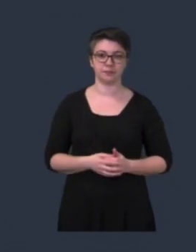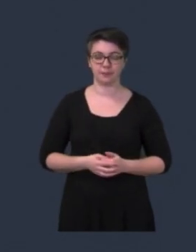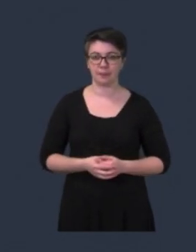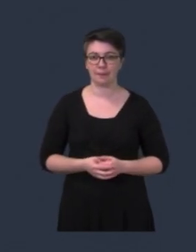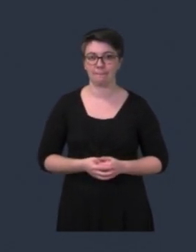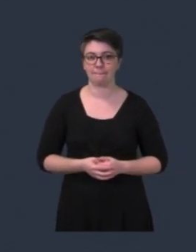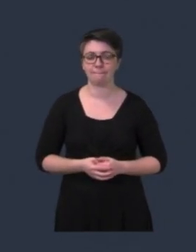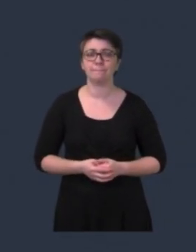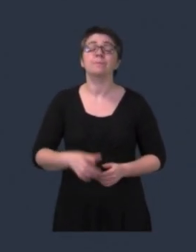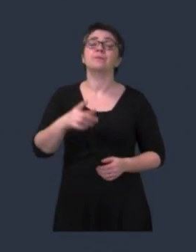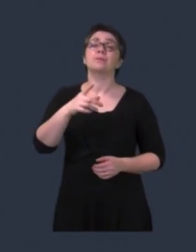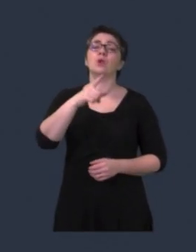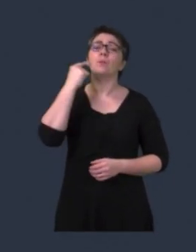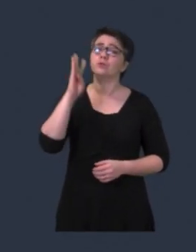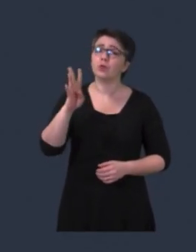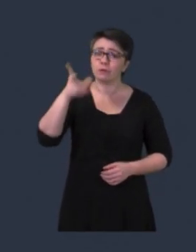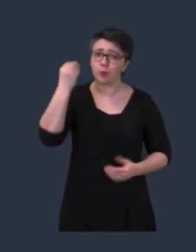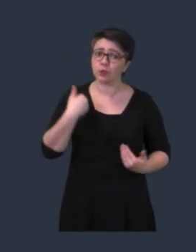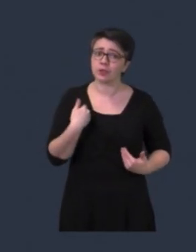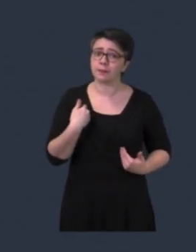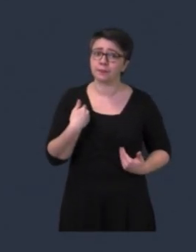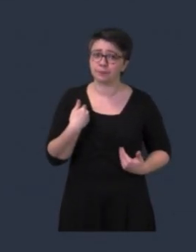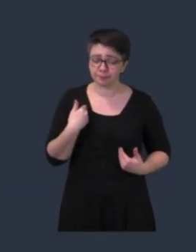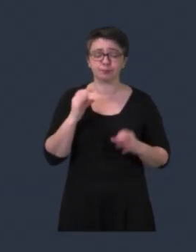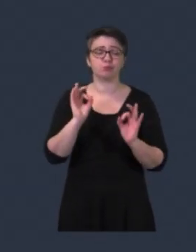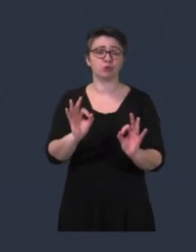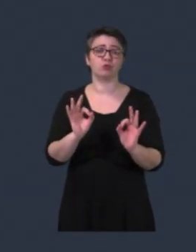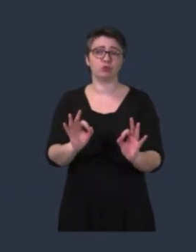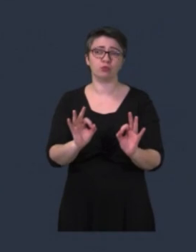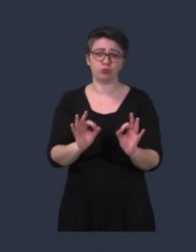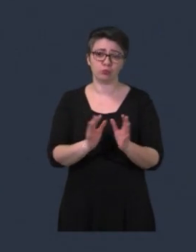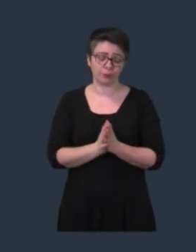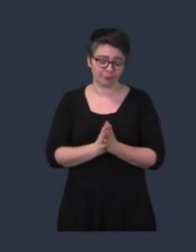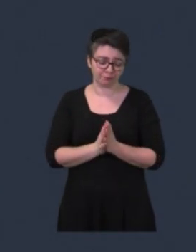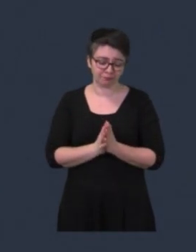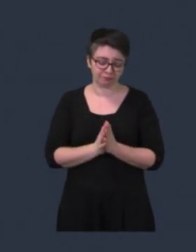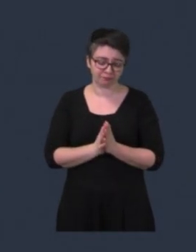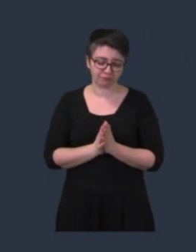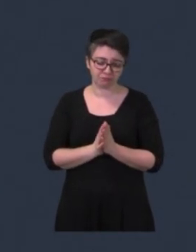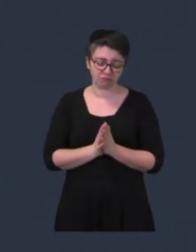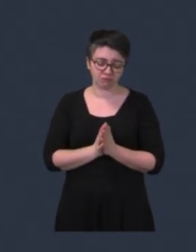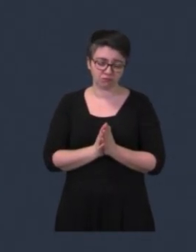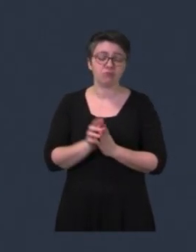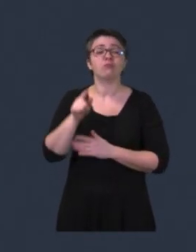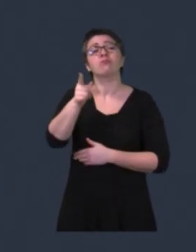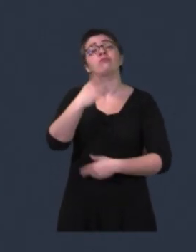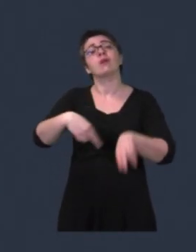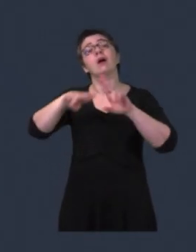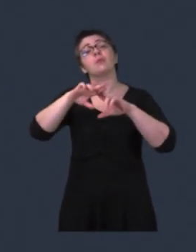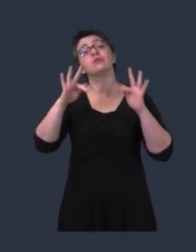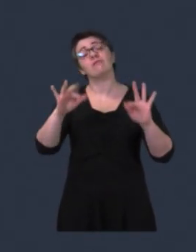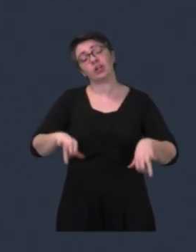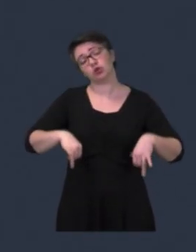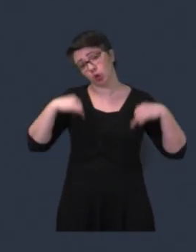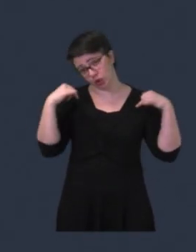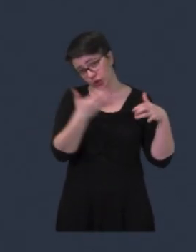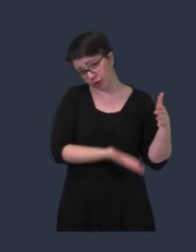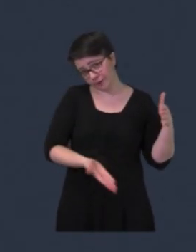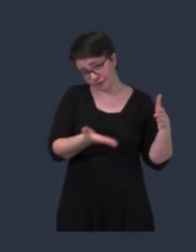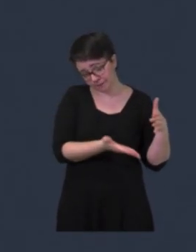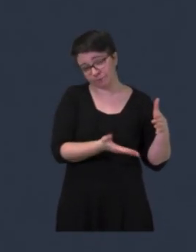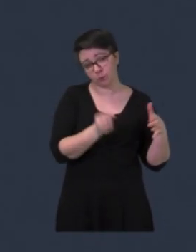Oui, Monsieur Wauquiez, je ne sais pas si vous m'entendez. J'ai effectivement bien entendu votre réponse en ce qui concerne la jeunesse,